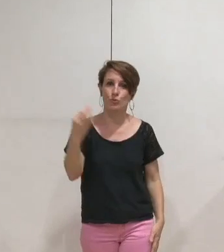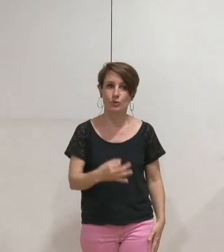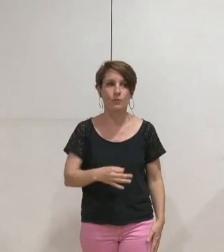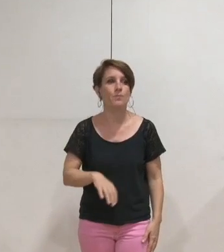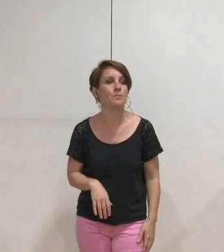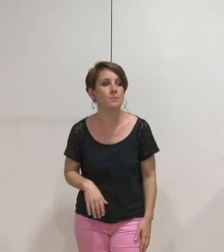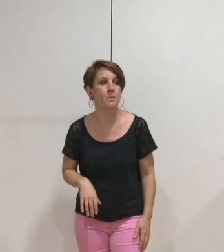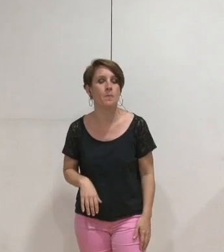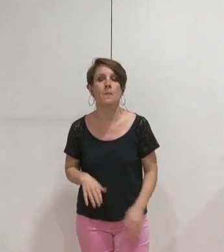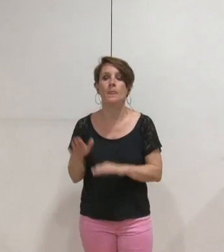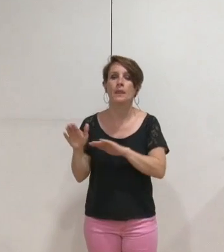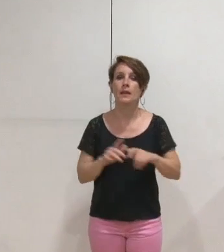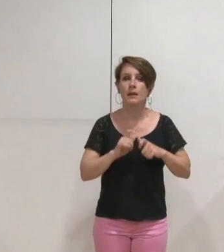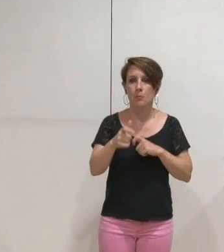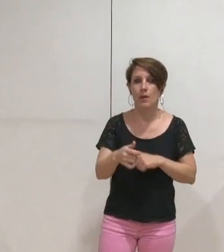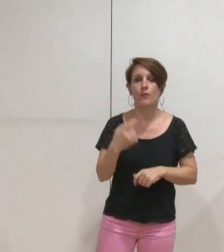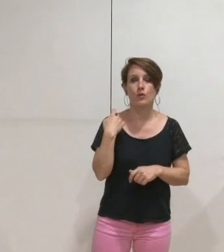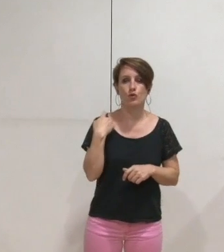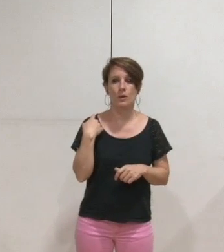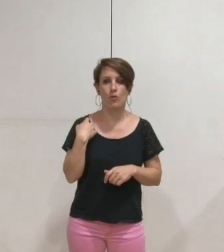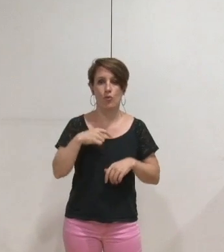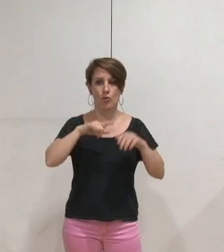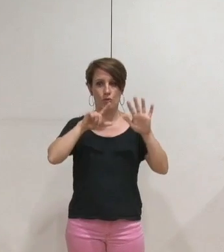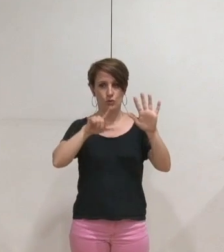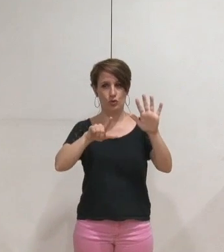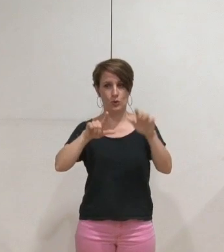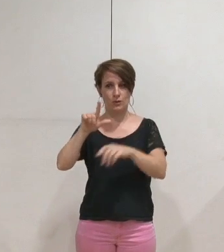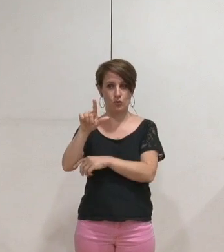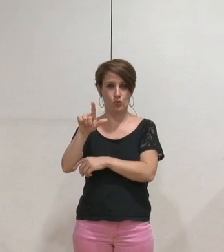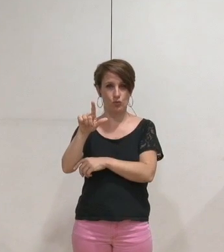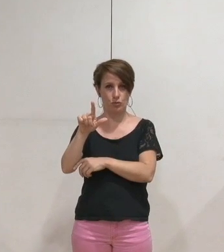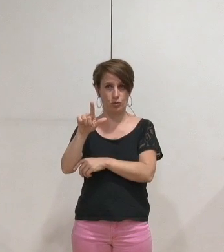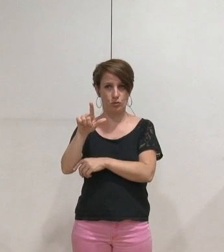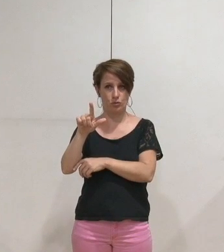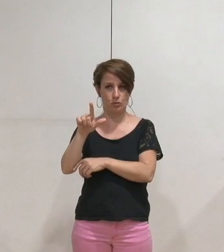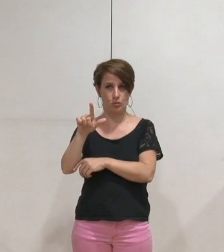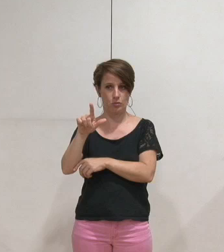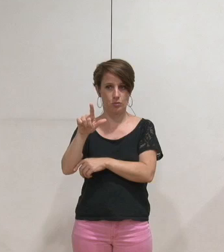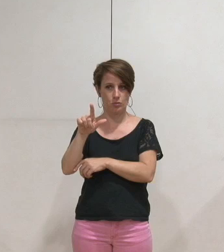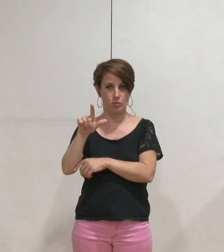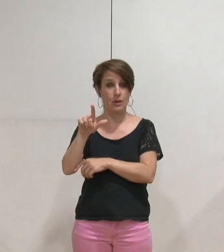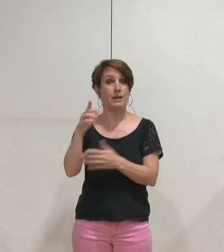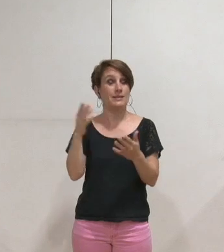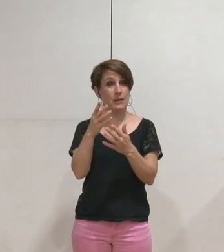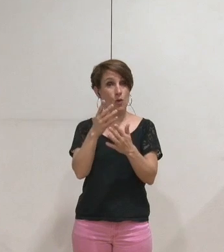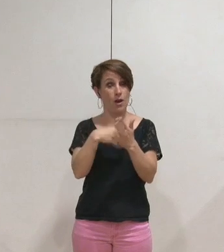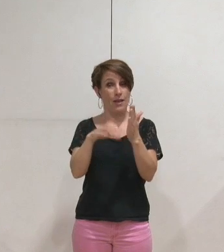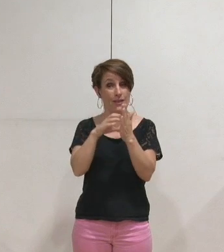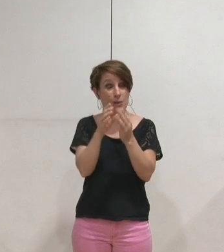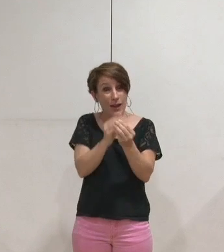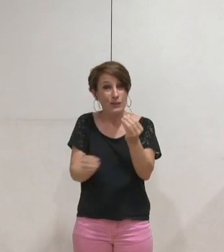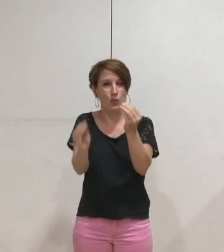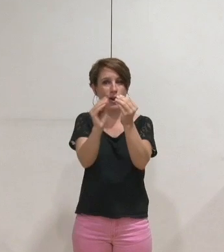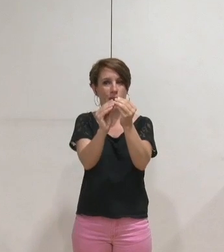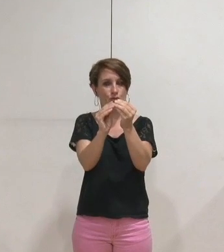unanimité la suivante est donc la 72 c'est une délibération rajoutée dans le circuit comme